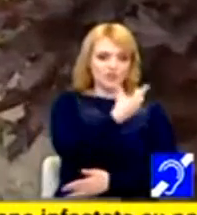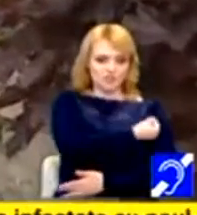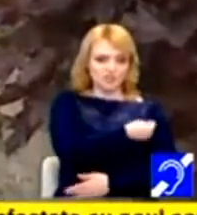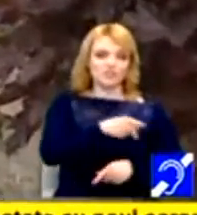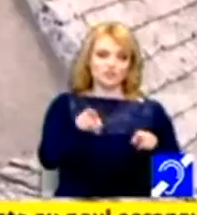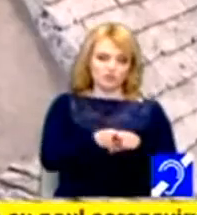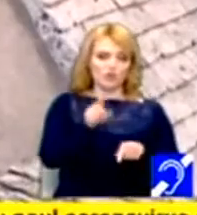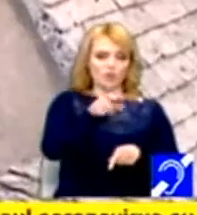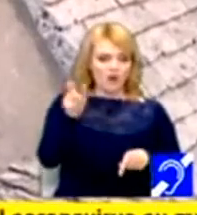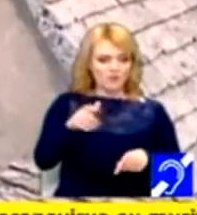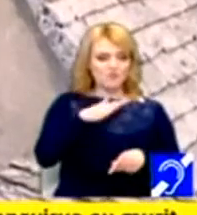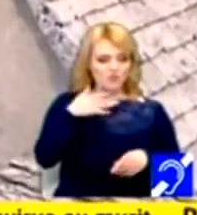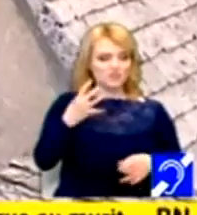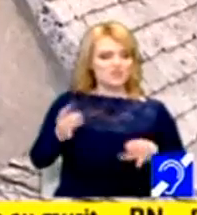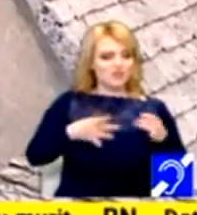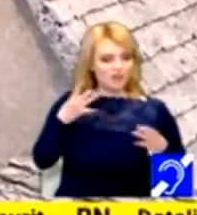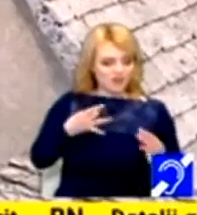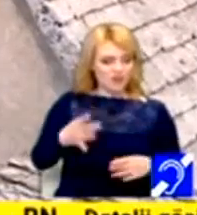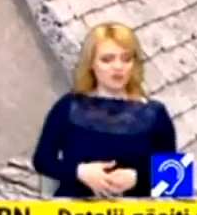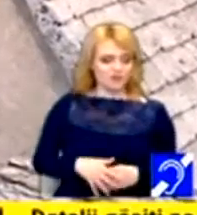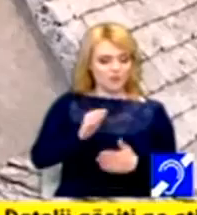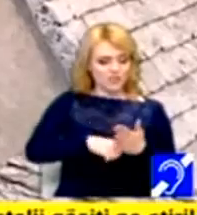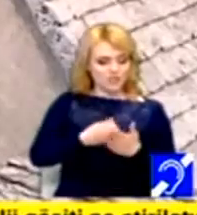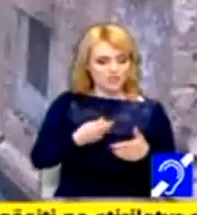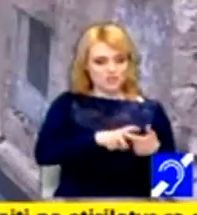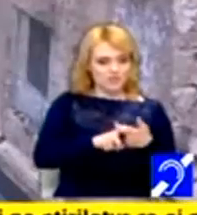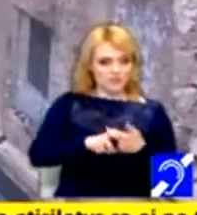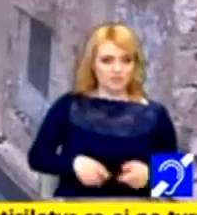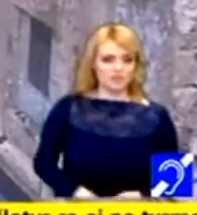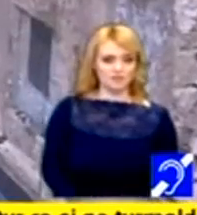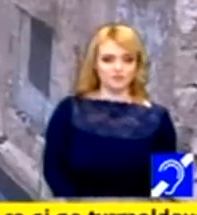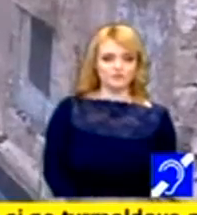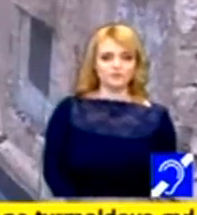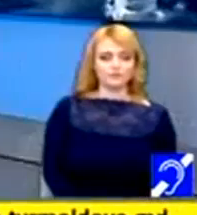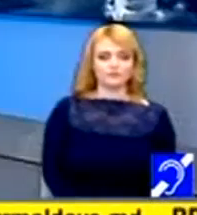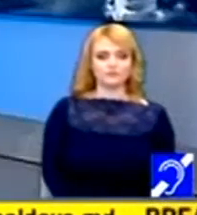îndeamnă autoritățile și societatea civilă să vegheze permanent asupra acestei situații.